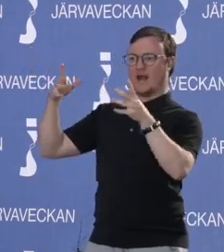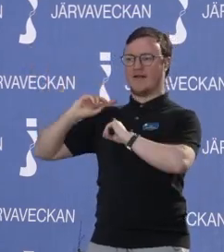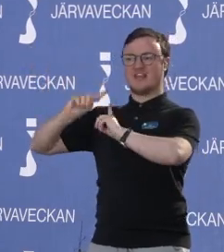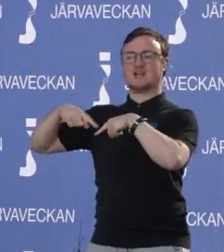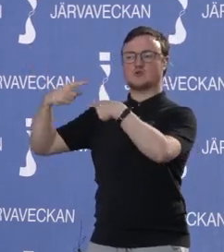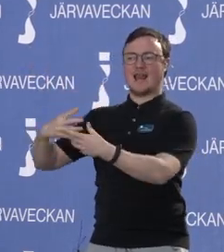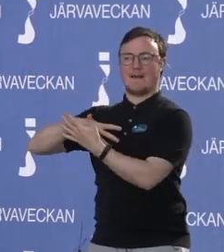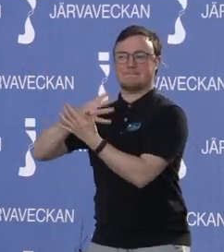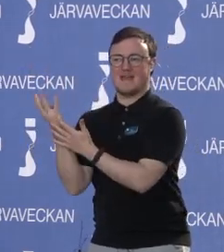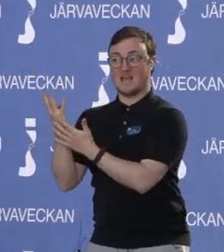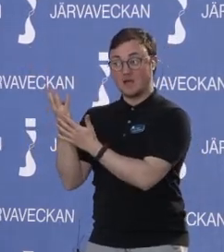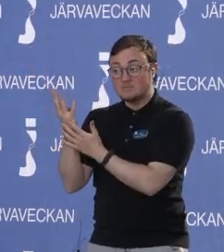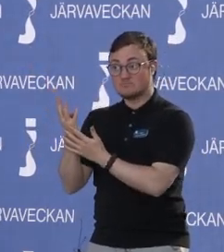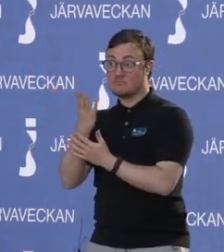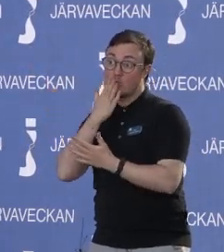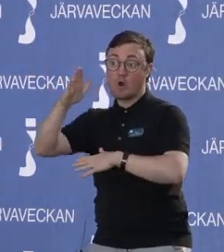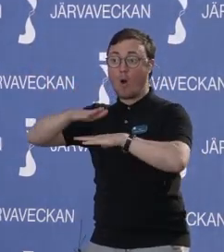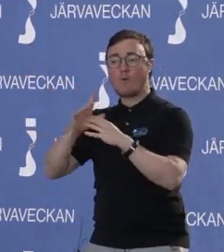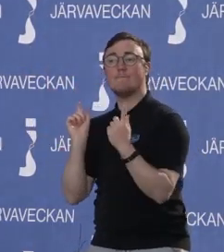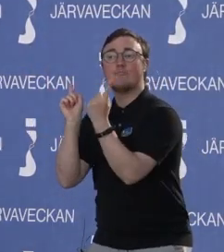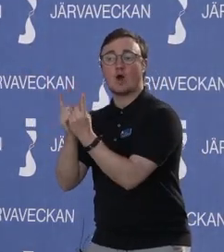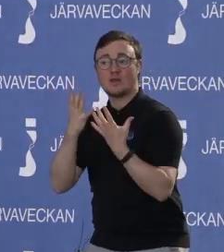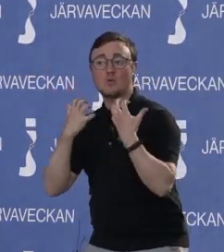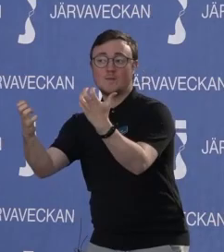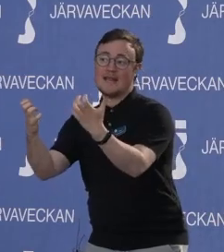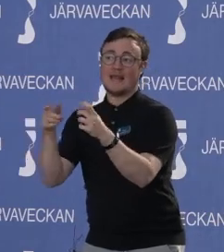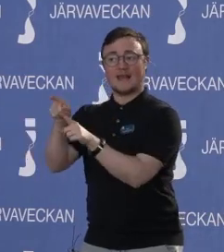möta publik som har annan bakgrund? Julia?